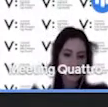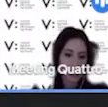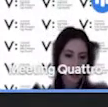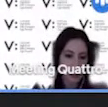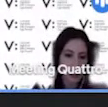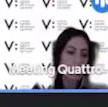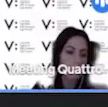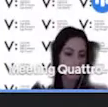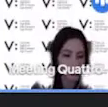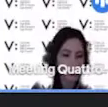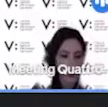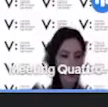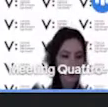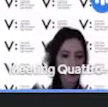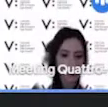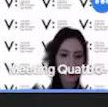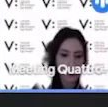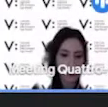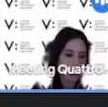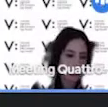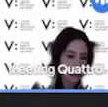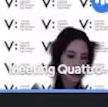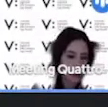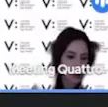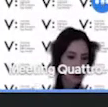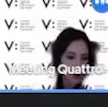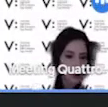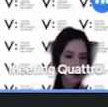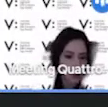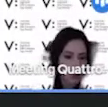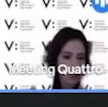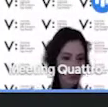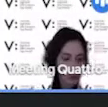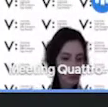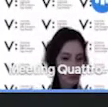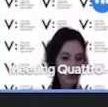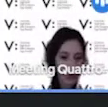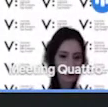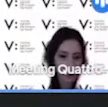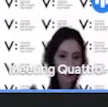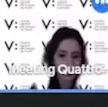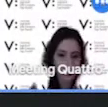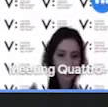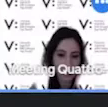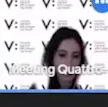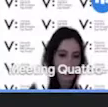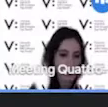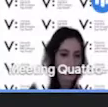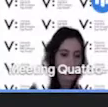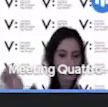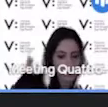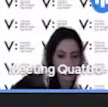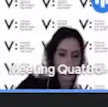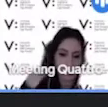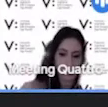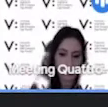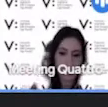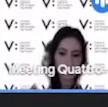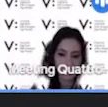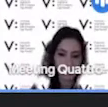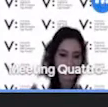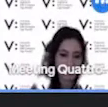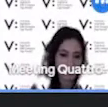chat in modo tale che poi quando ci sarà il momento delle domande potremo rispondere con più calma. Ho visto ci sono state due